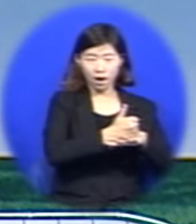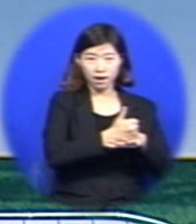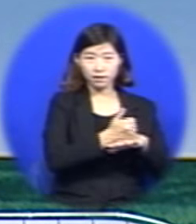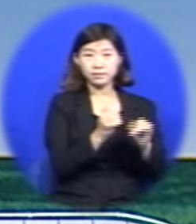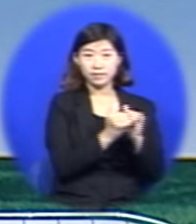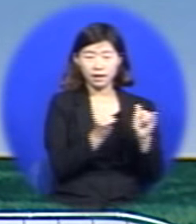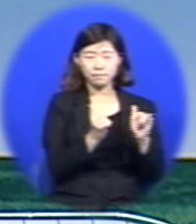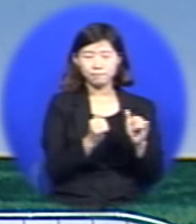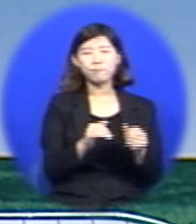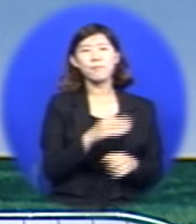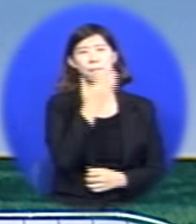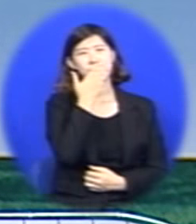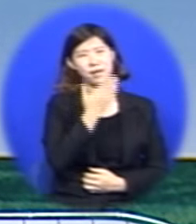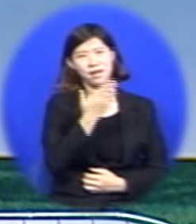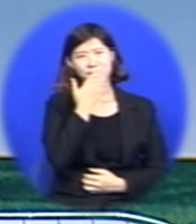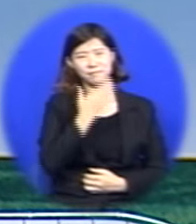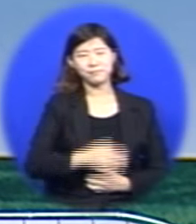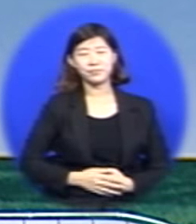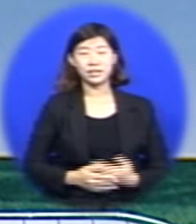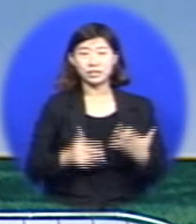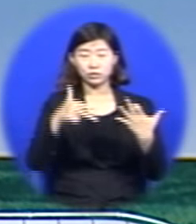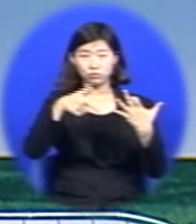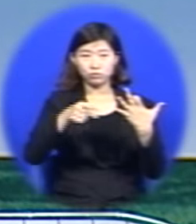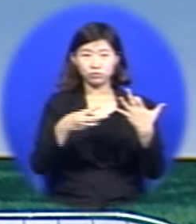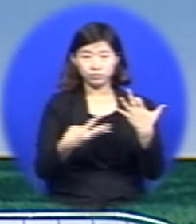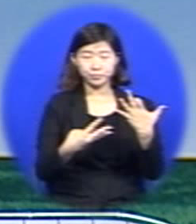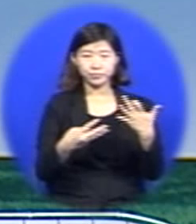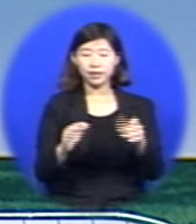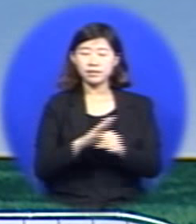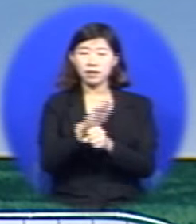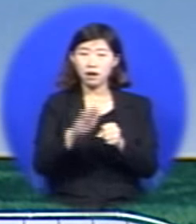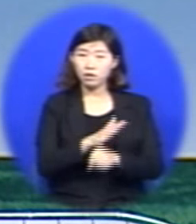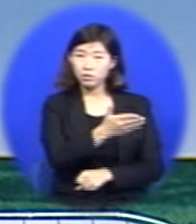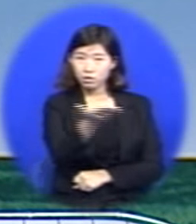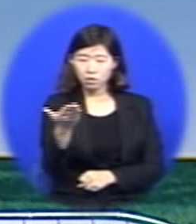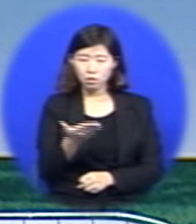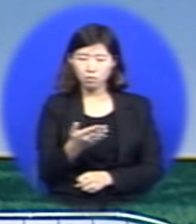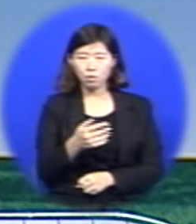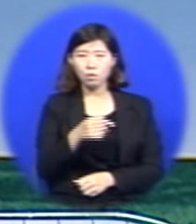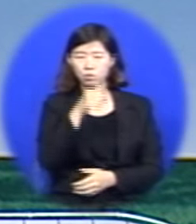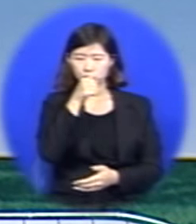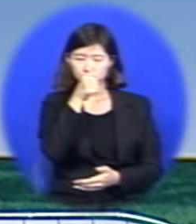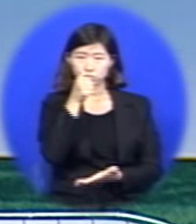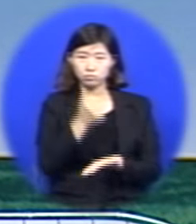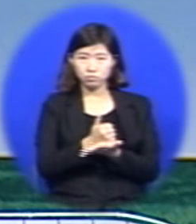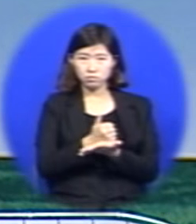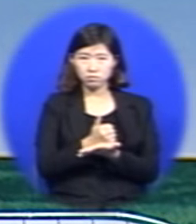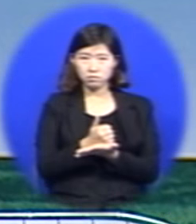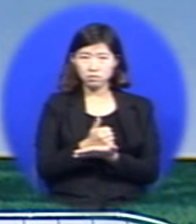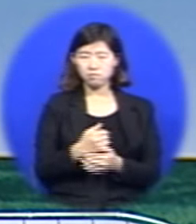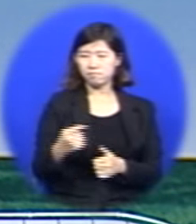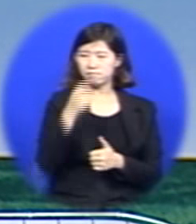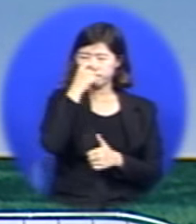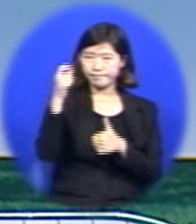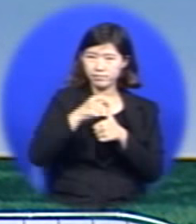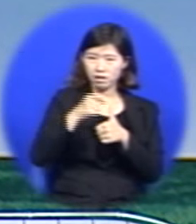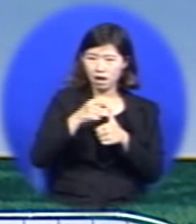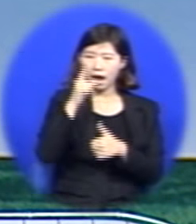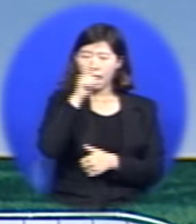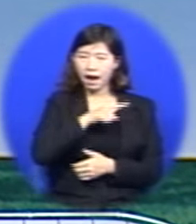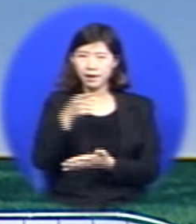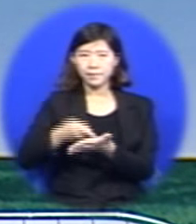19절에 사랑하는 여러분, 여러분은 스스로 원수를 갚지 말고 그 일은 하나님의 진노하심에 맡기십시오.